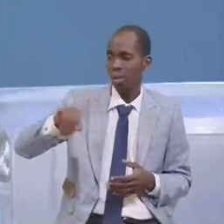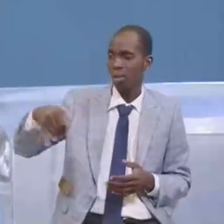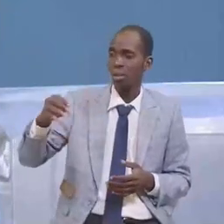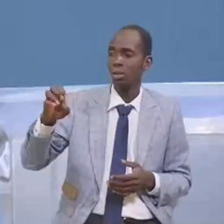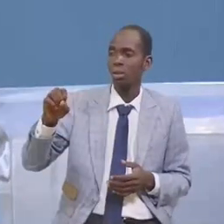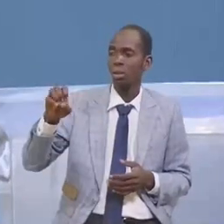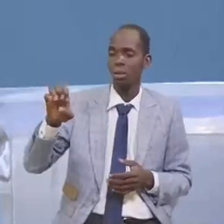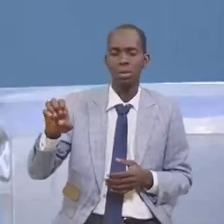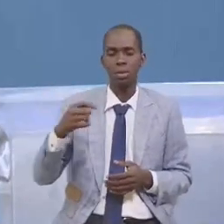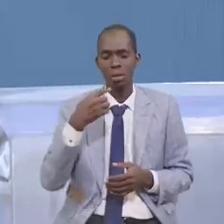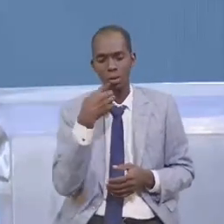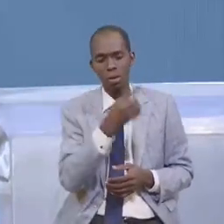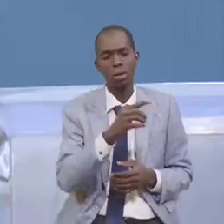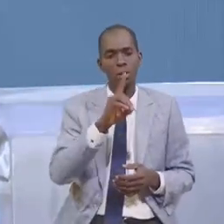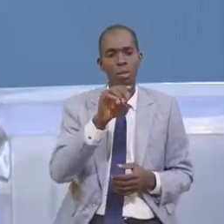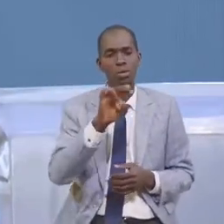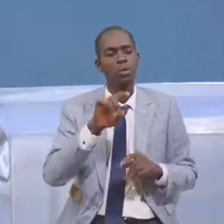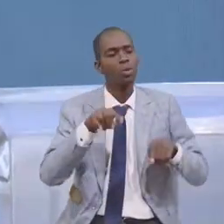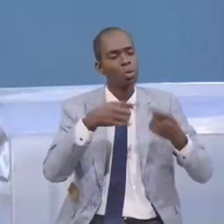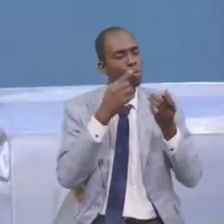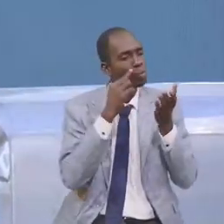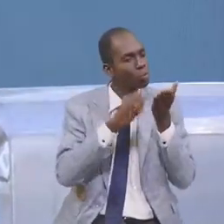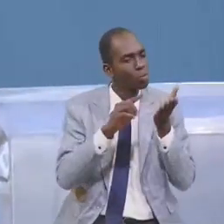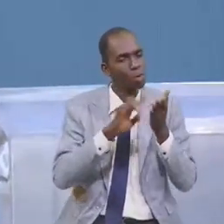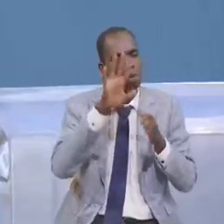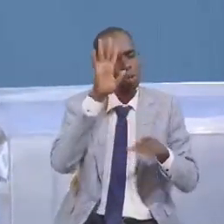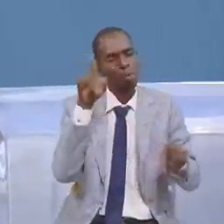Et le père, Esaïe, a dit, va voir tes frères qui sont au combat.